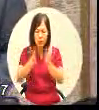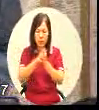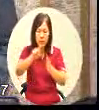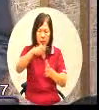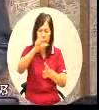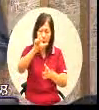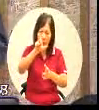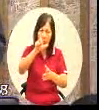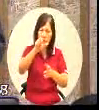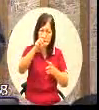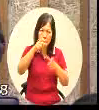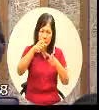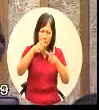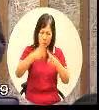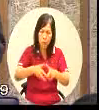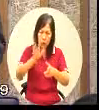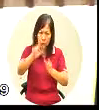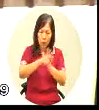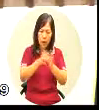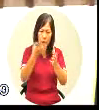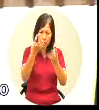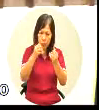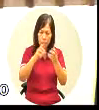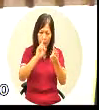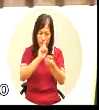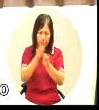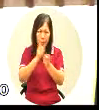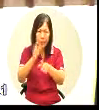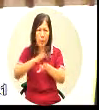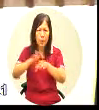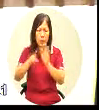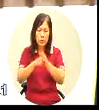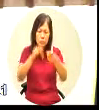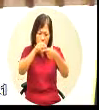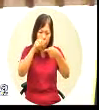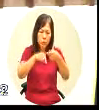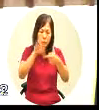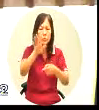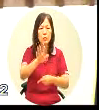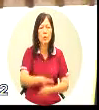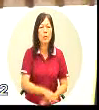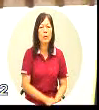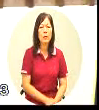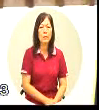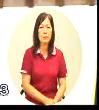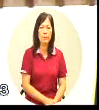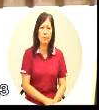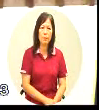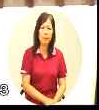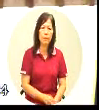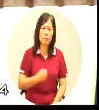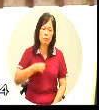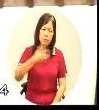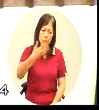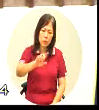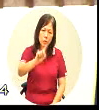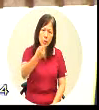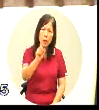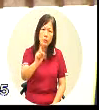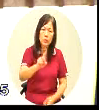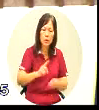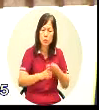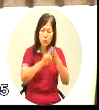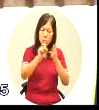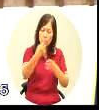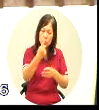我想这个数字它会有一些变动啦，这个数字是大概是一个平均值哈。那我们的水从哪边来？主要的